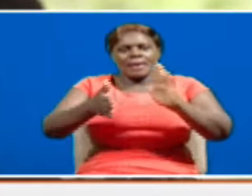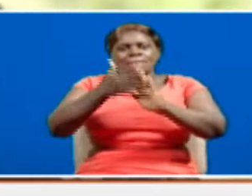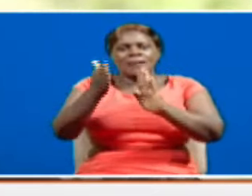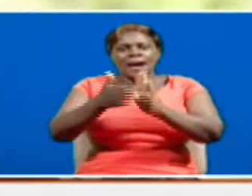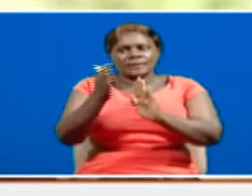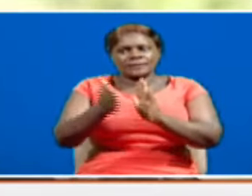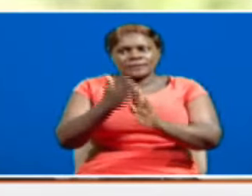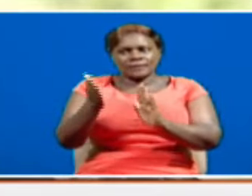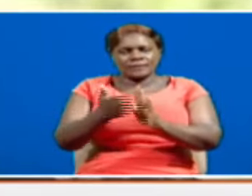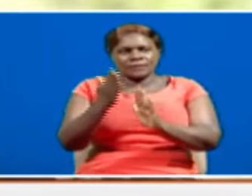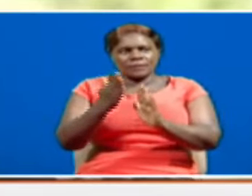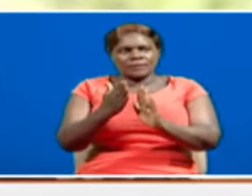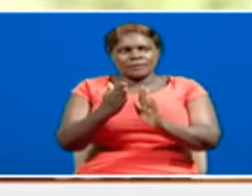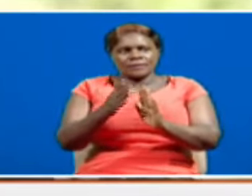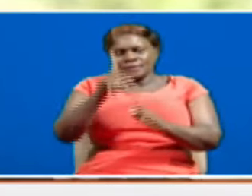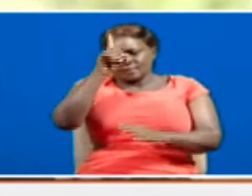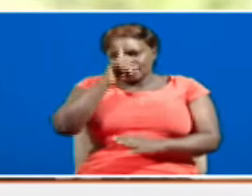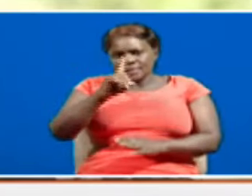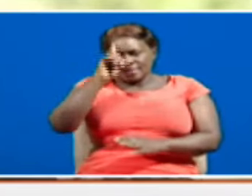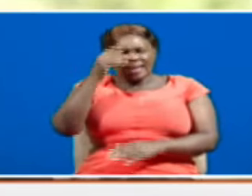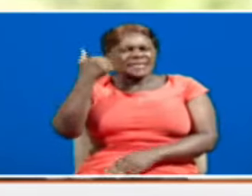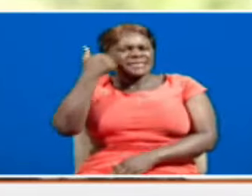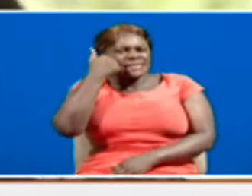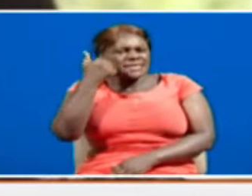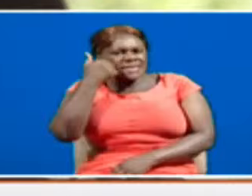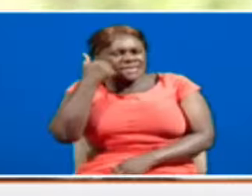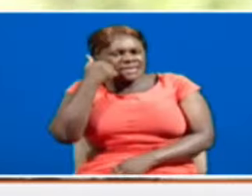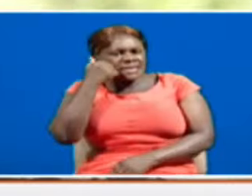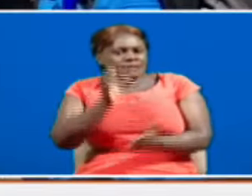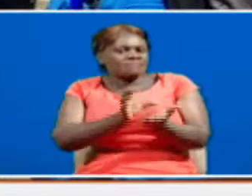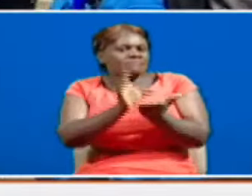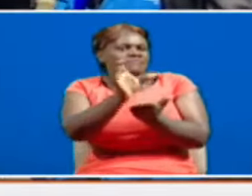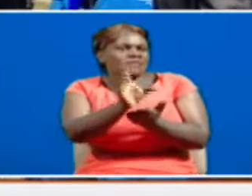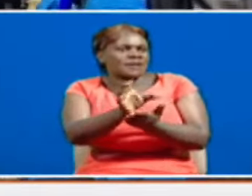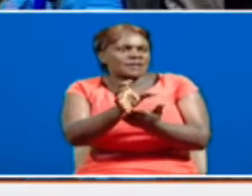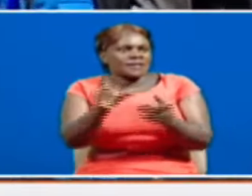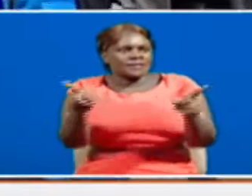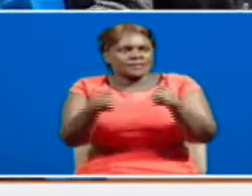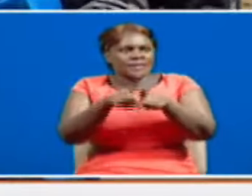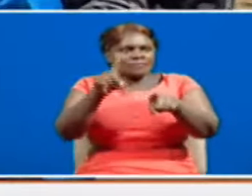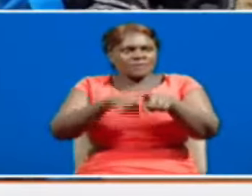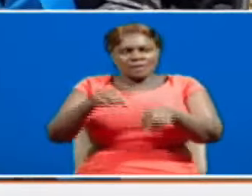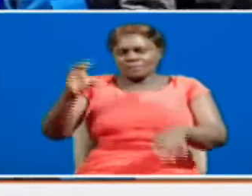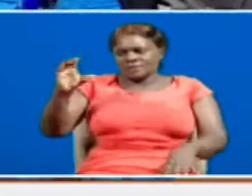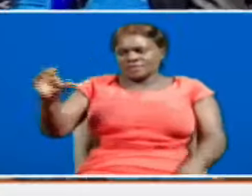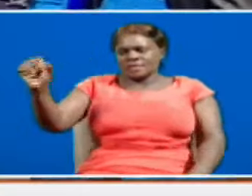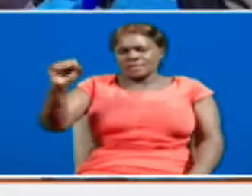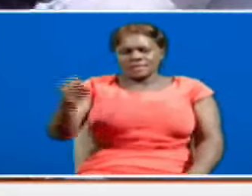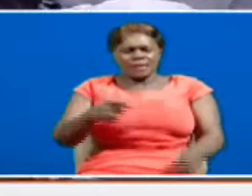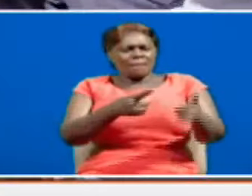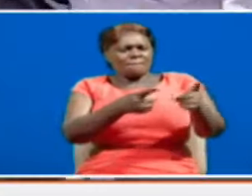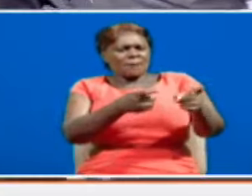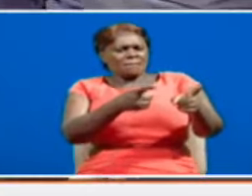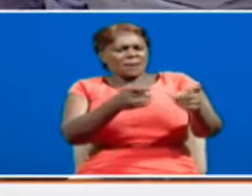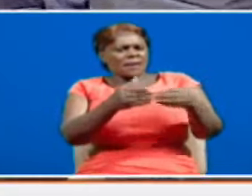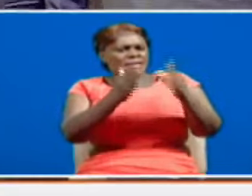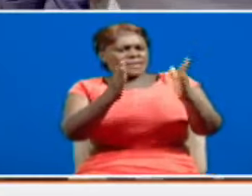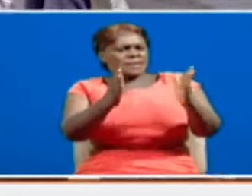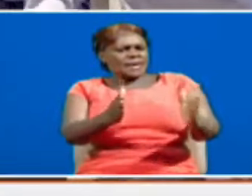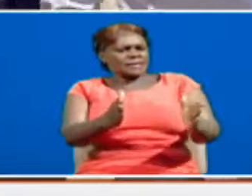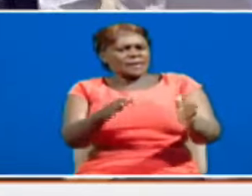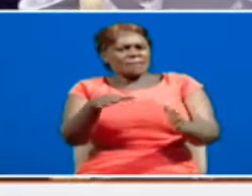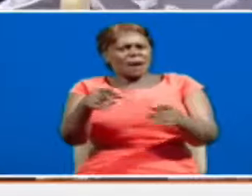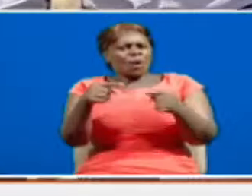emergency and critical and chronic illness fund. Wakati huo huo, waziri huyo amewasuta baadhi ya viongozi ambao